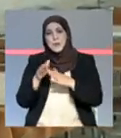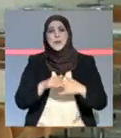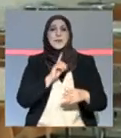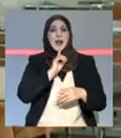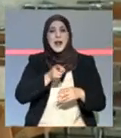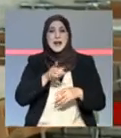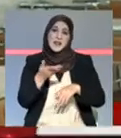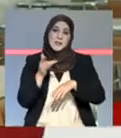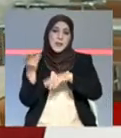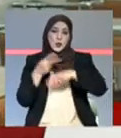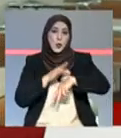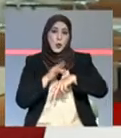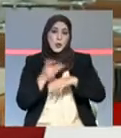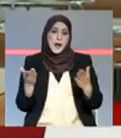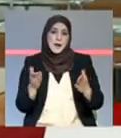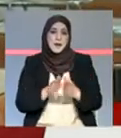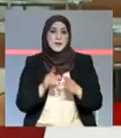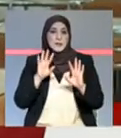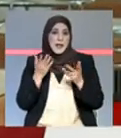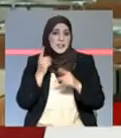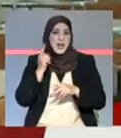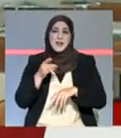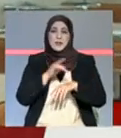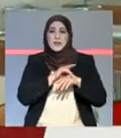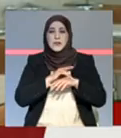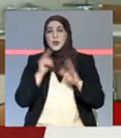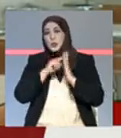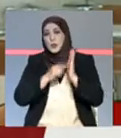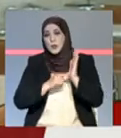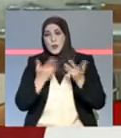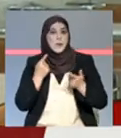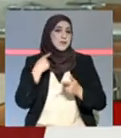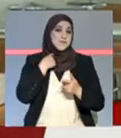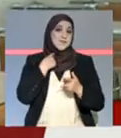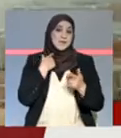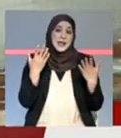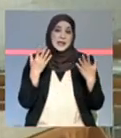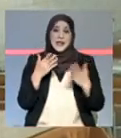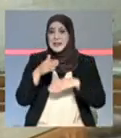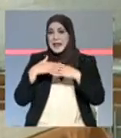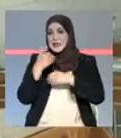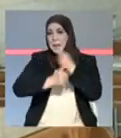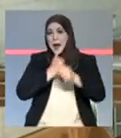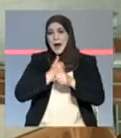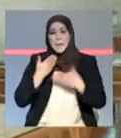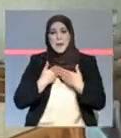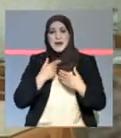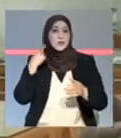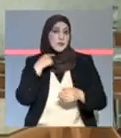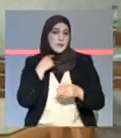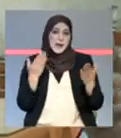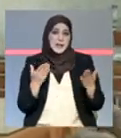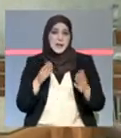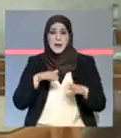نقولوا تأخر شوي، خاطر ضرينا برشا من الكوفيد هذايا، معناها تو قريب العام، تو يصبروا ما دام يولي للسبعة، بعد